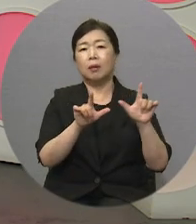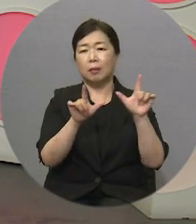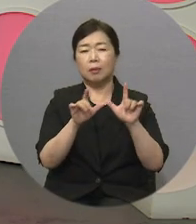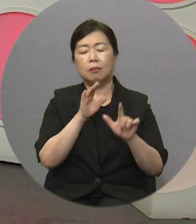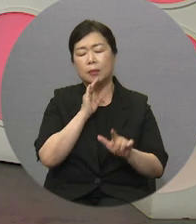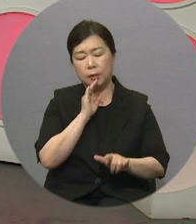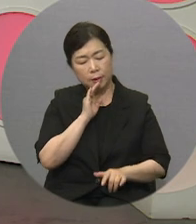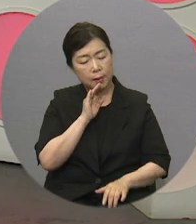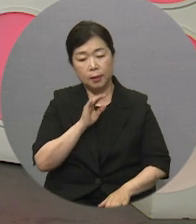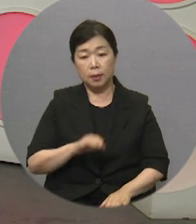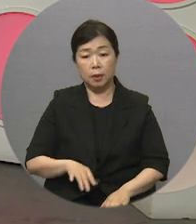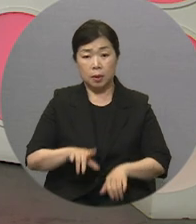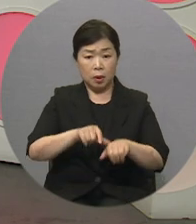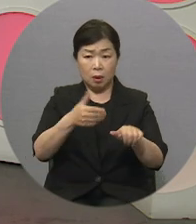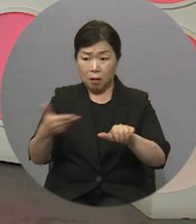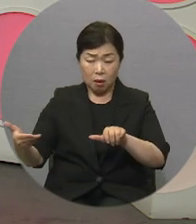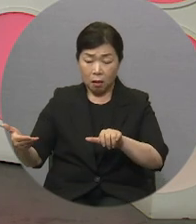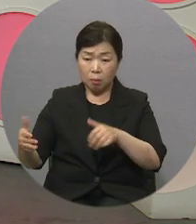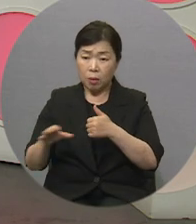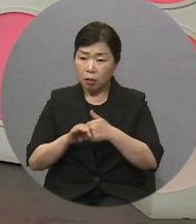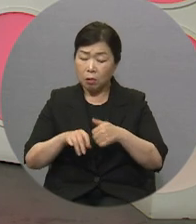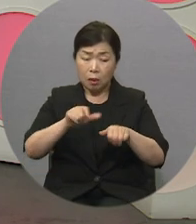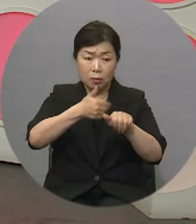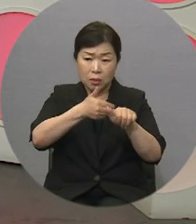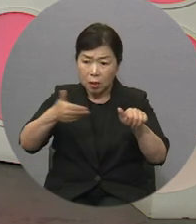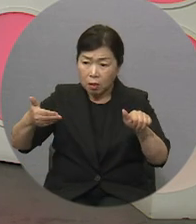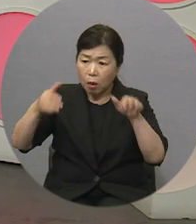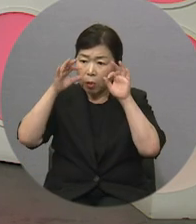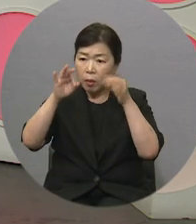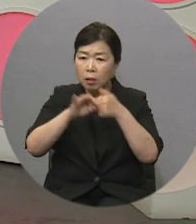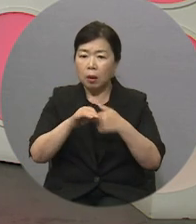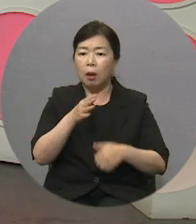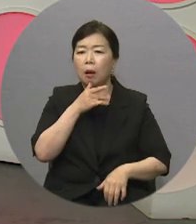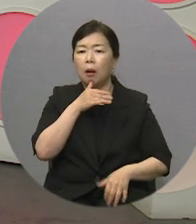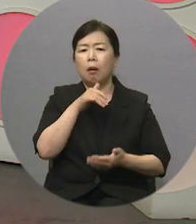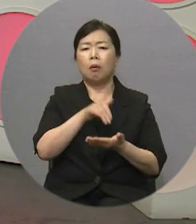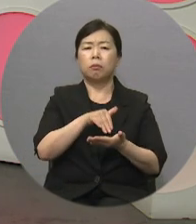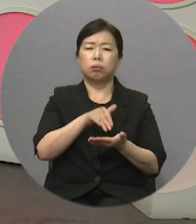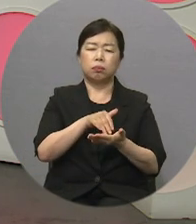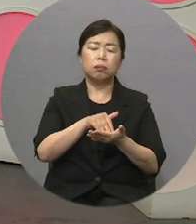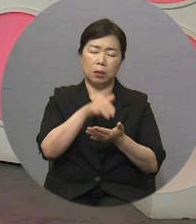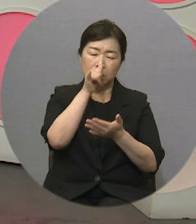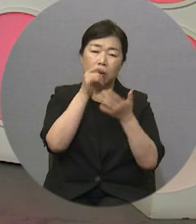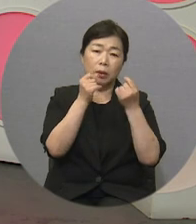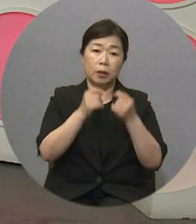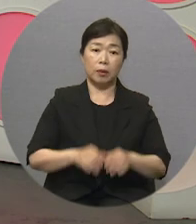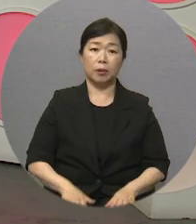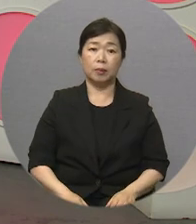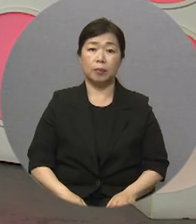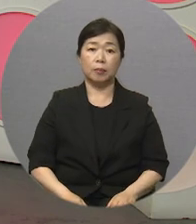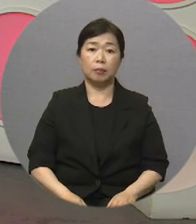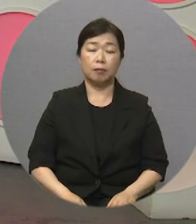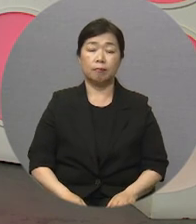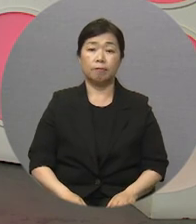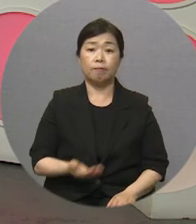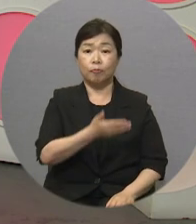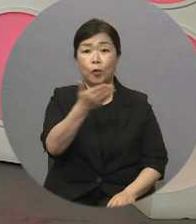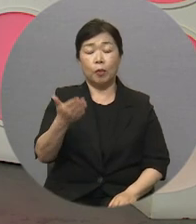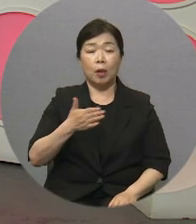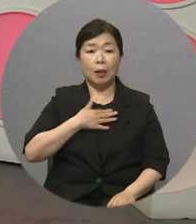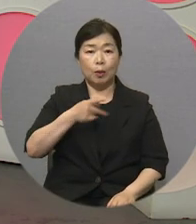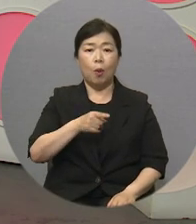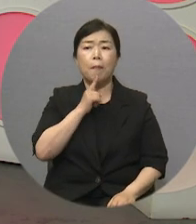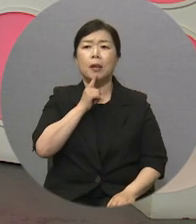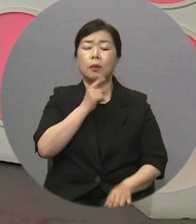그죠? 네. 네, 지나고 나면 이렇게 또 다 후회가 되는 거고. 예, 그렇습니다. 자, 우리 시청자 여러분들께서도 나도 말